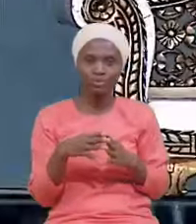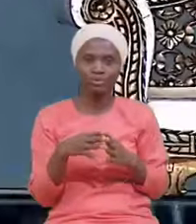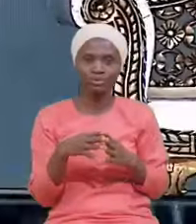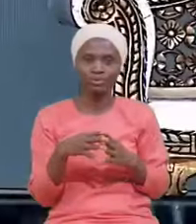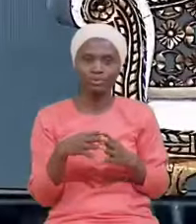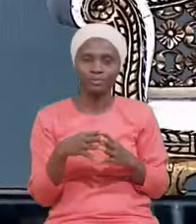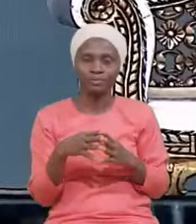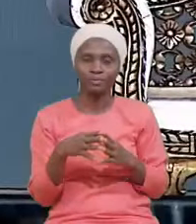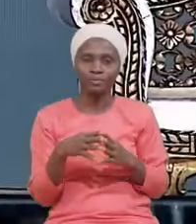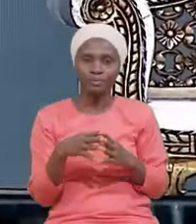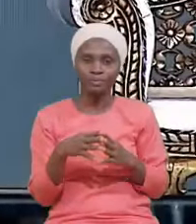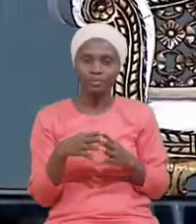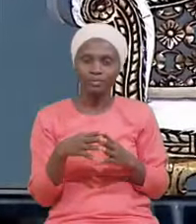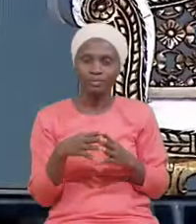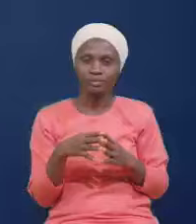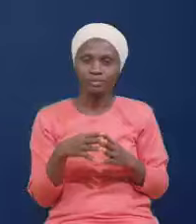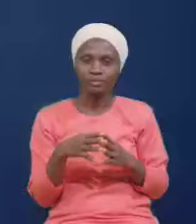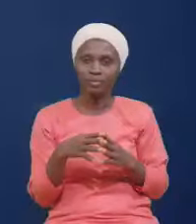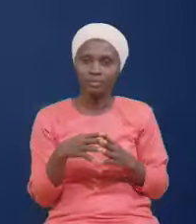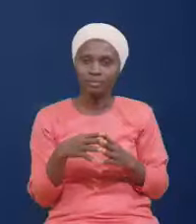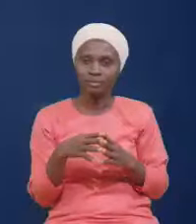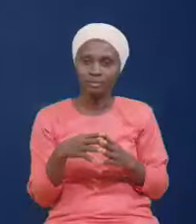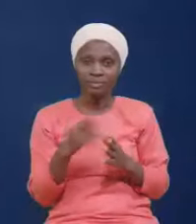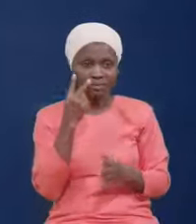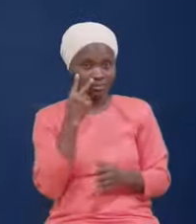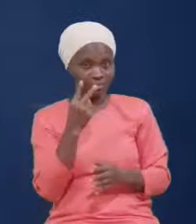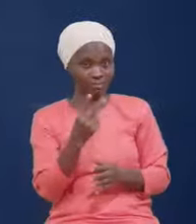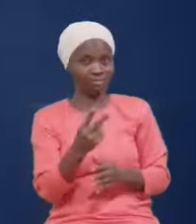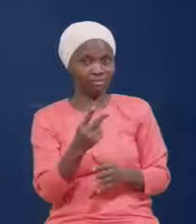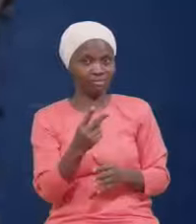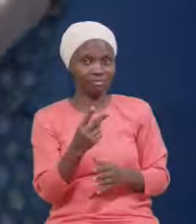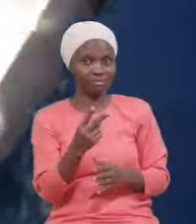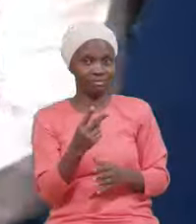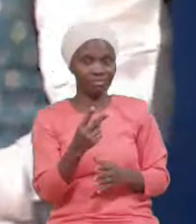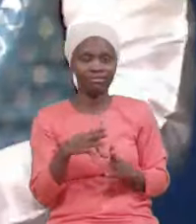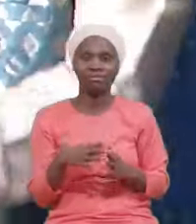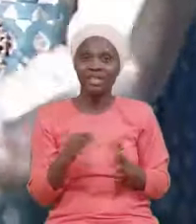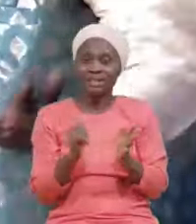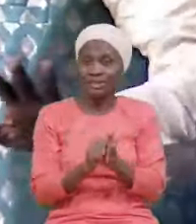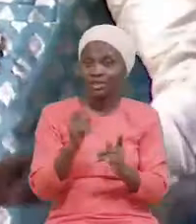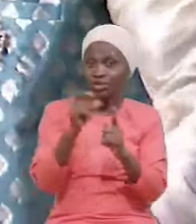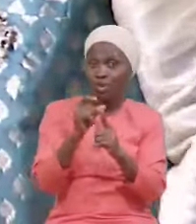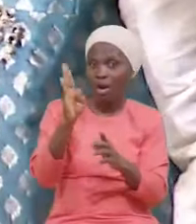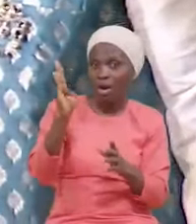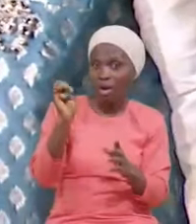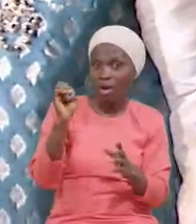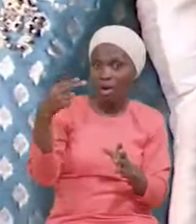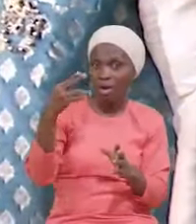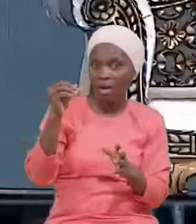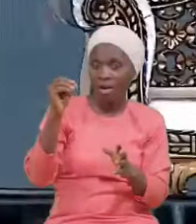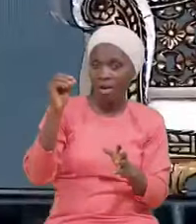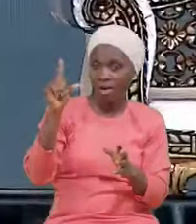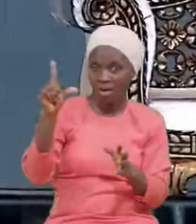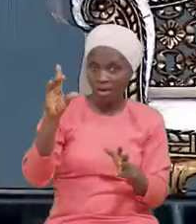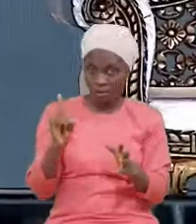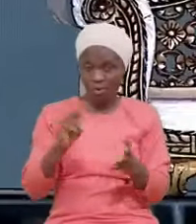చేత మీ యొద్దకు పంపించబడ్డాడు. Behold. ఇదిగో. That's what behold means. Stop every other thing you are